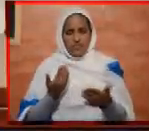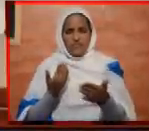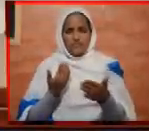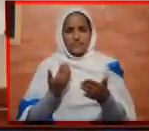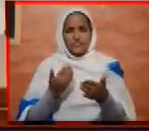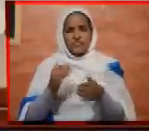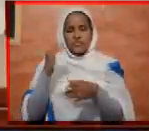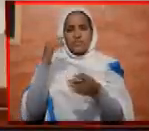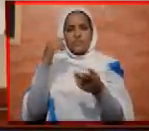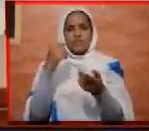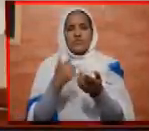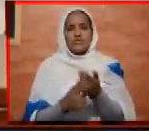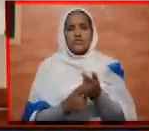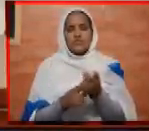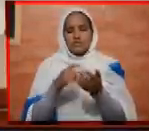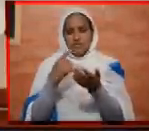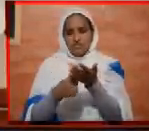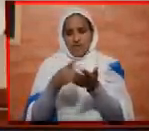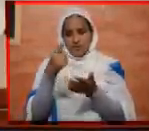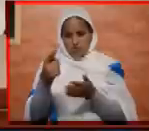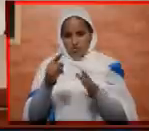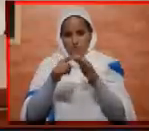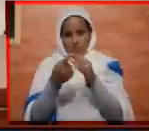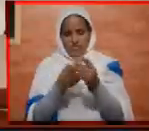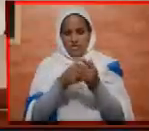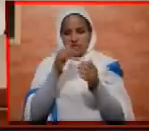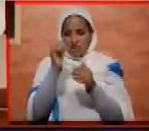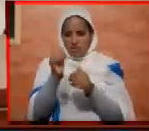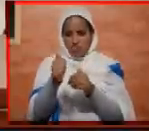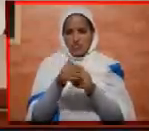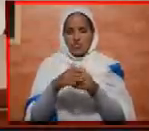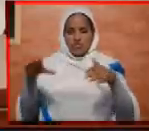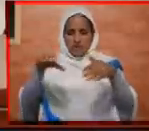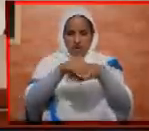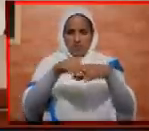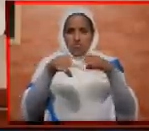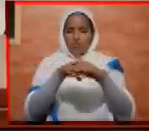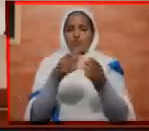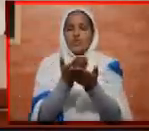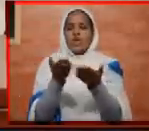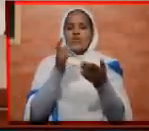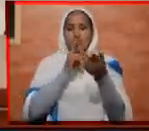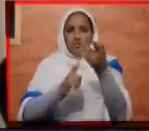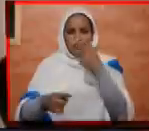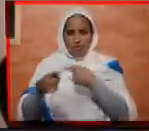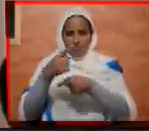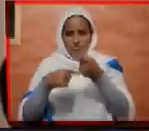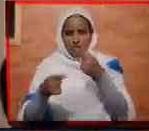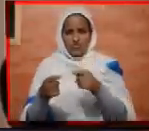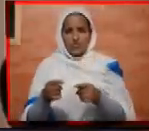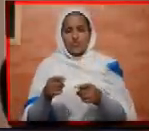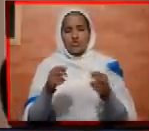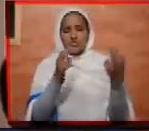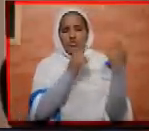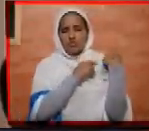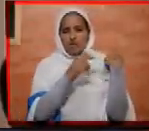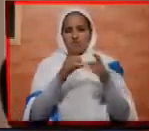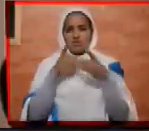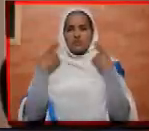እኔ ሊቀ መምህራን ይትባረካ ሳይባላለሁ የሥራ ድርሻዬም የቅድስት ቤተልሔም የድጓ ምስክር